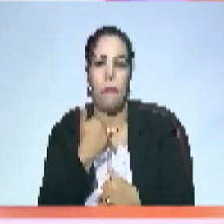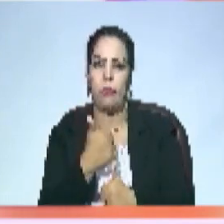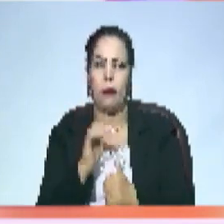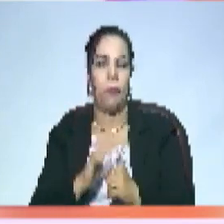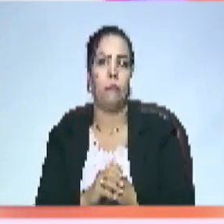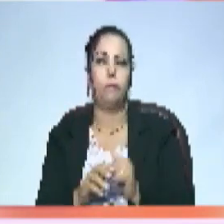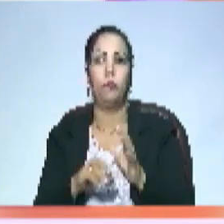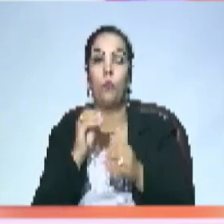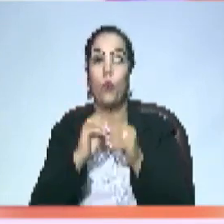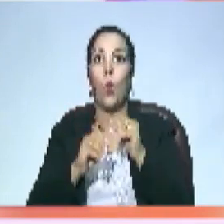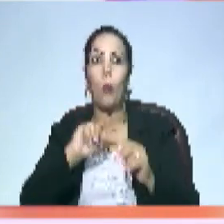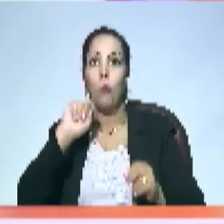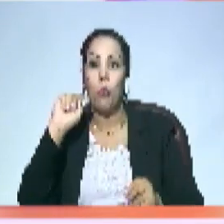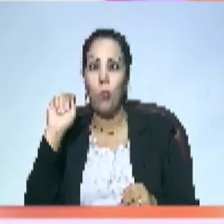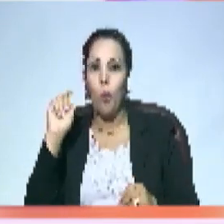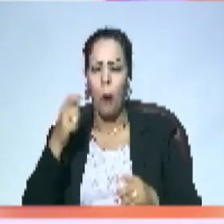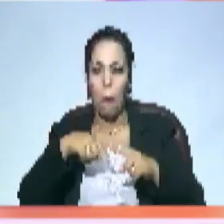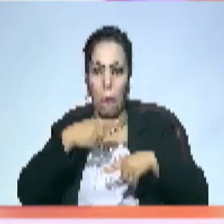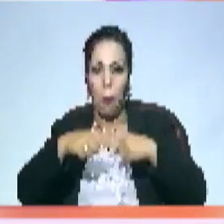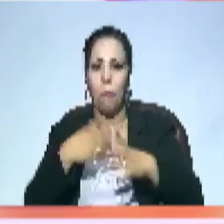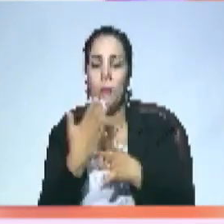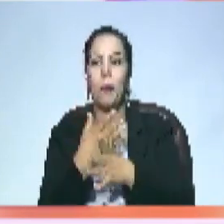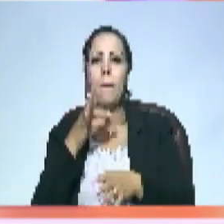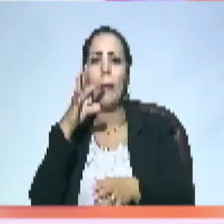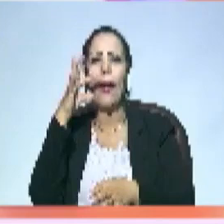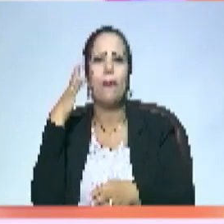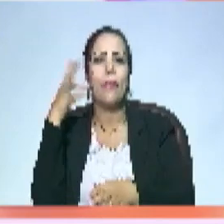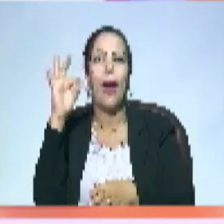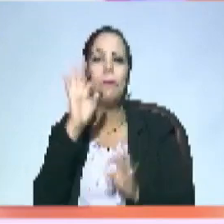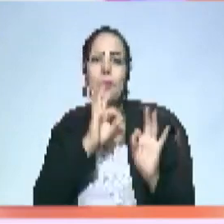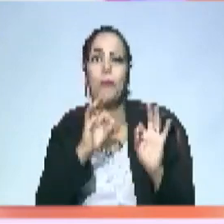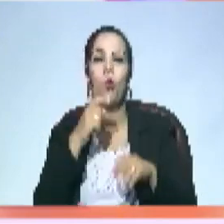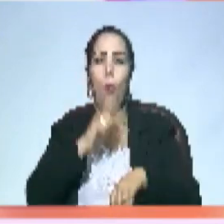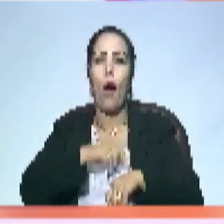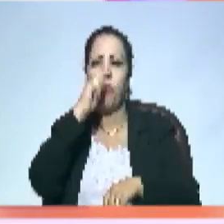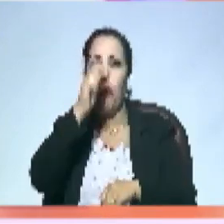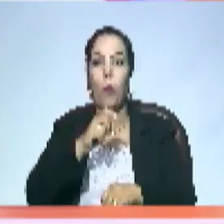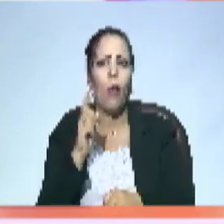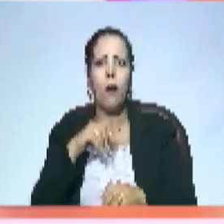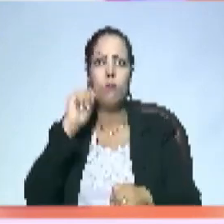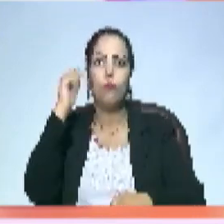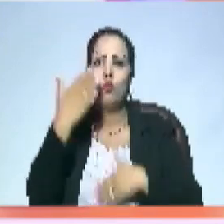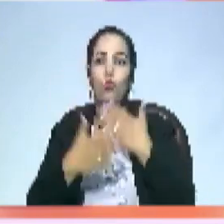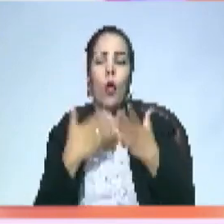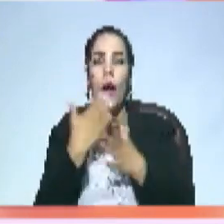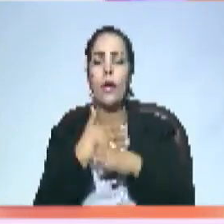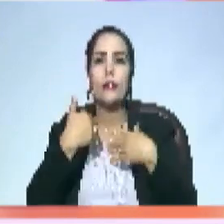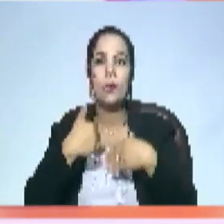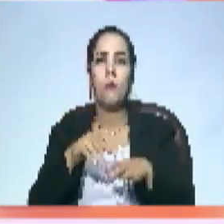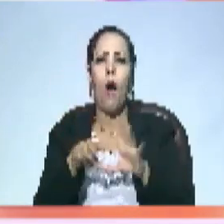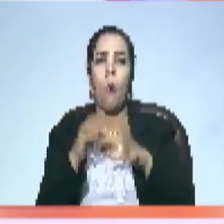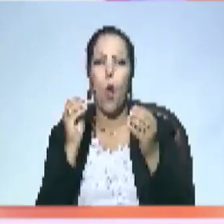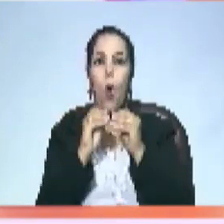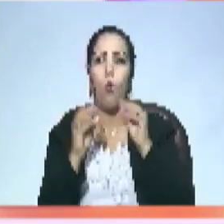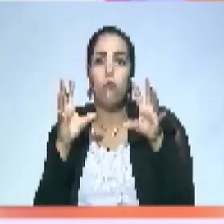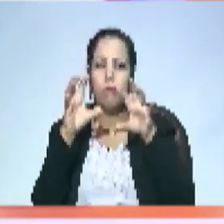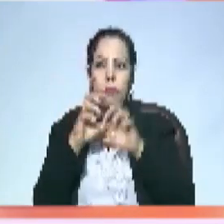هو اخد لون بسرعه كمان يعني، مش بيغيب في الزيت. هو مش بيغيب في الزيت واحنا مش عايزين نغيبه ولا نغمقه.